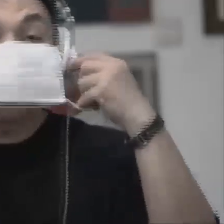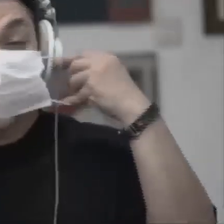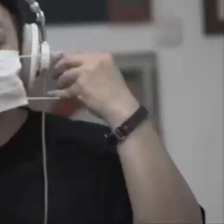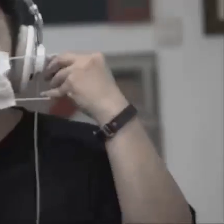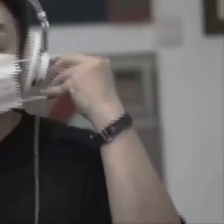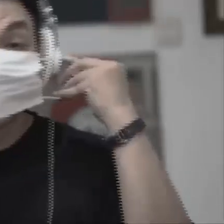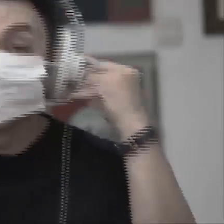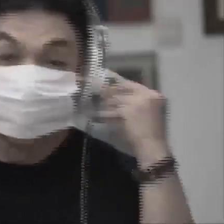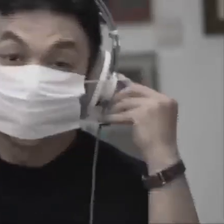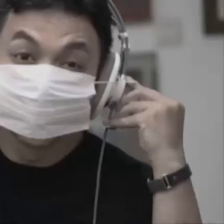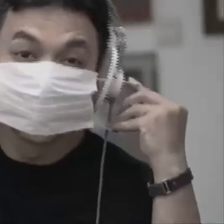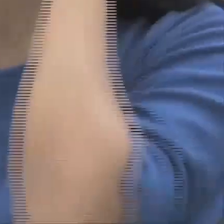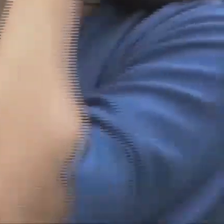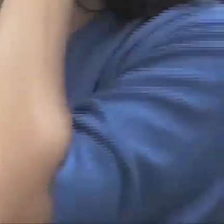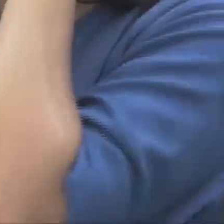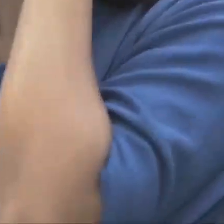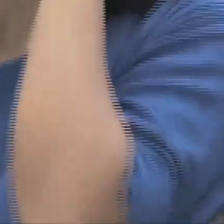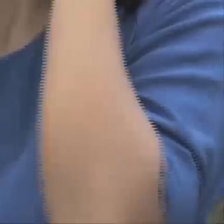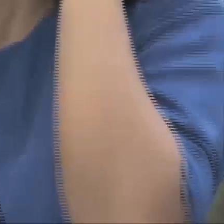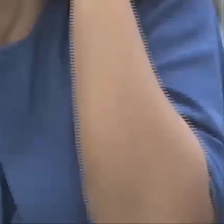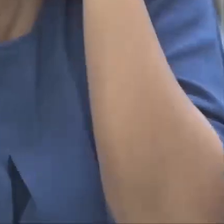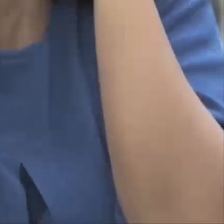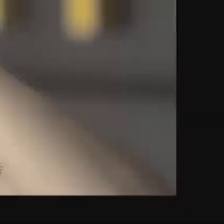pakai meskipun